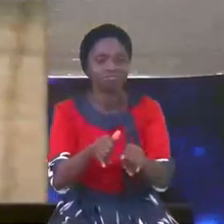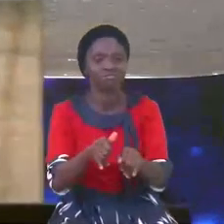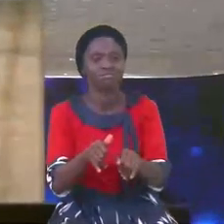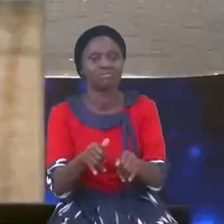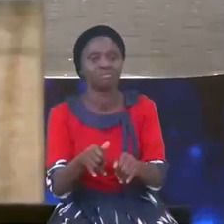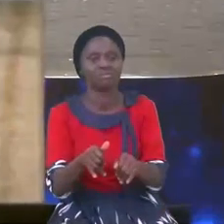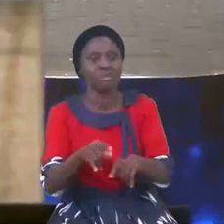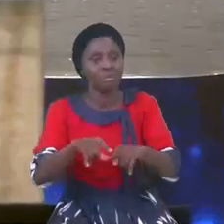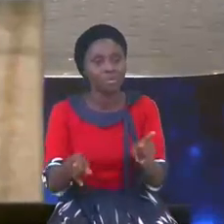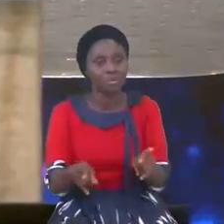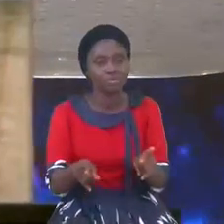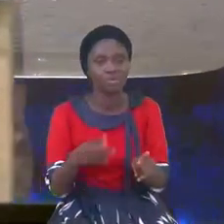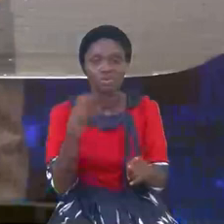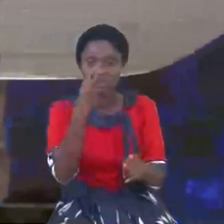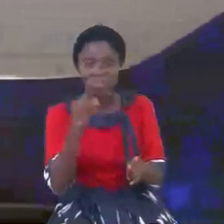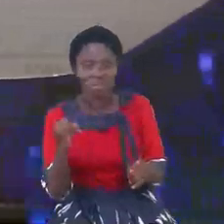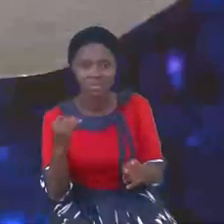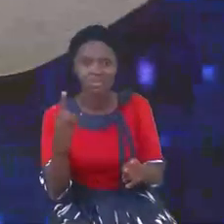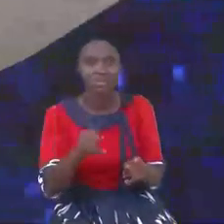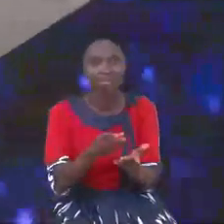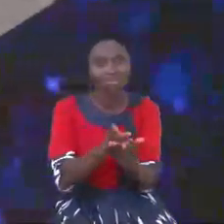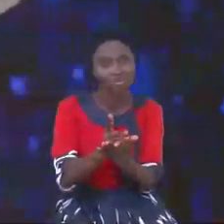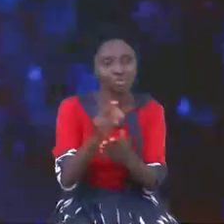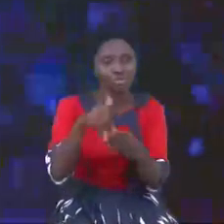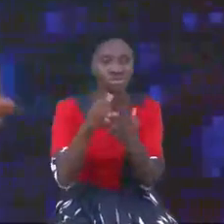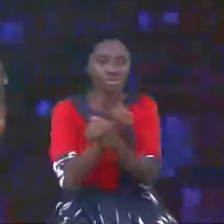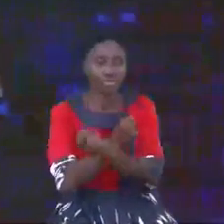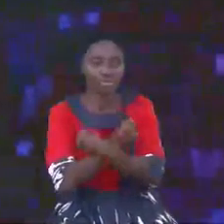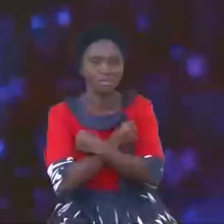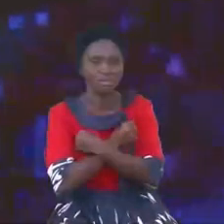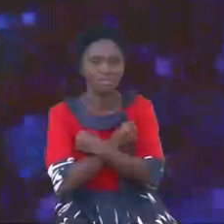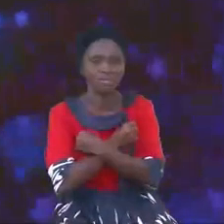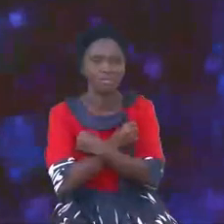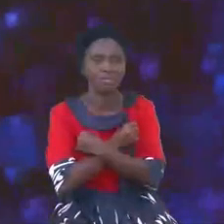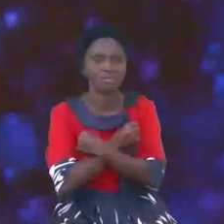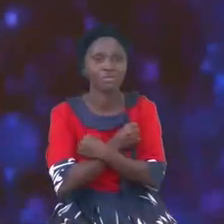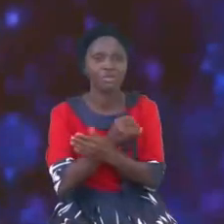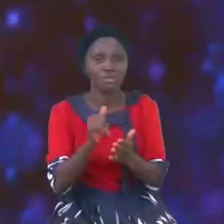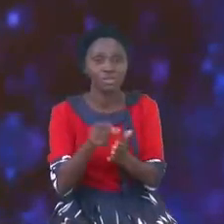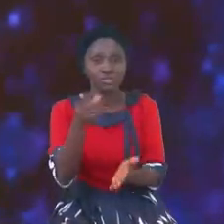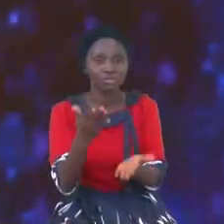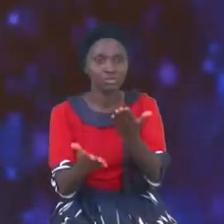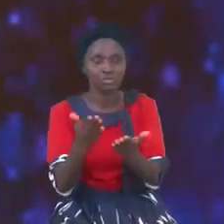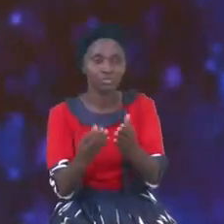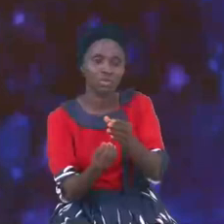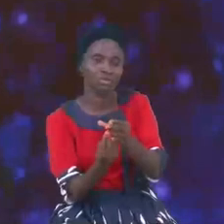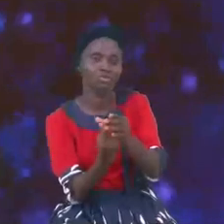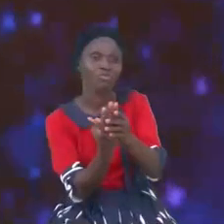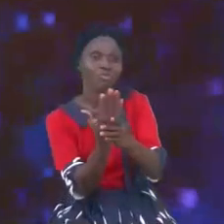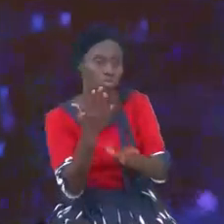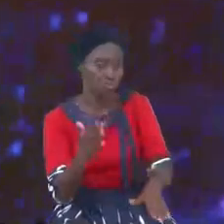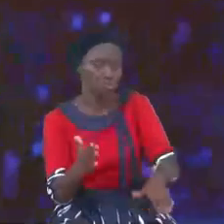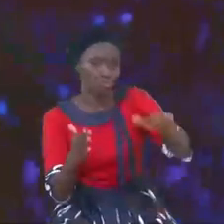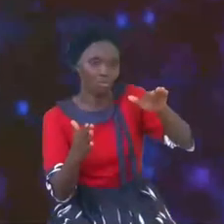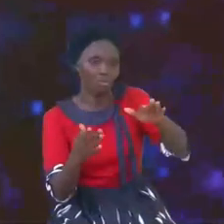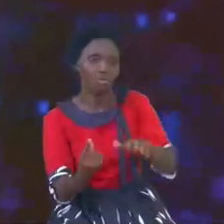Mais que professant la vérité dans la charité, nous croissions. C'est ce qu'il veut pour les croyants. C'est ce que